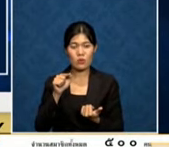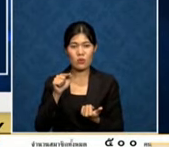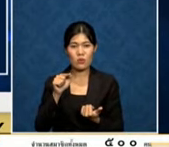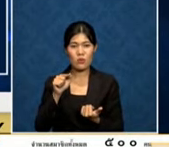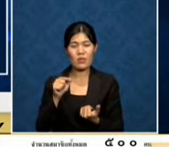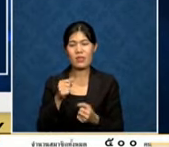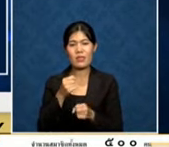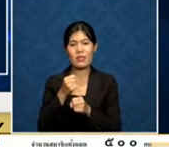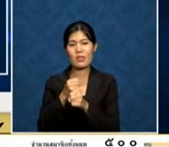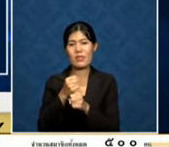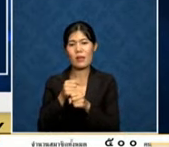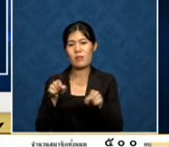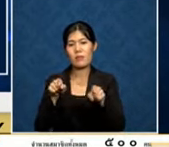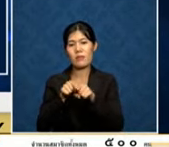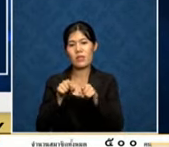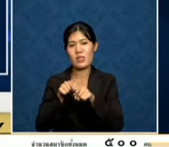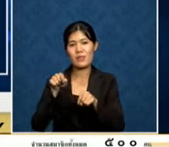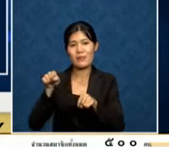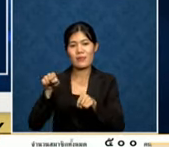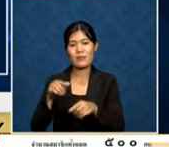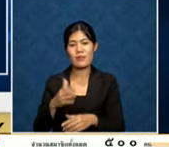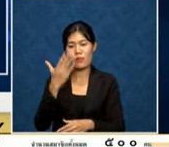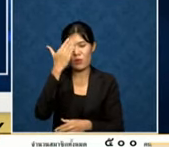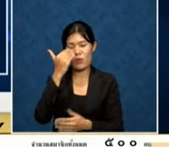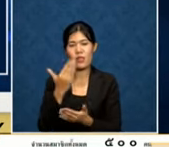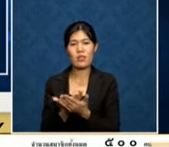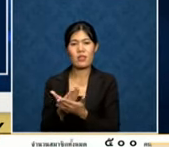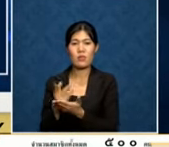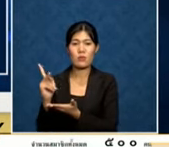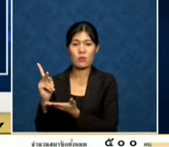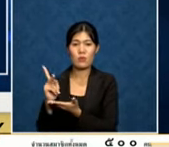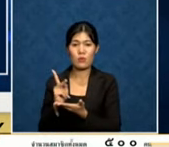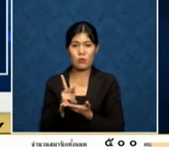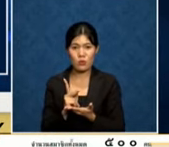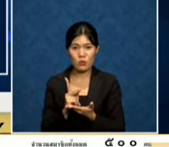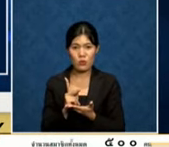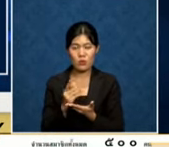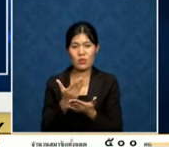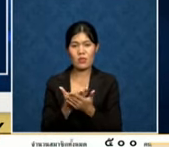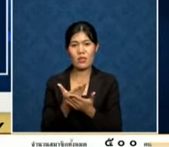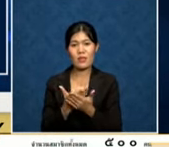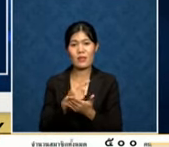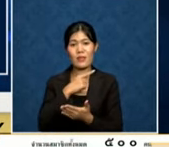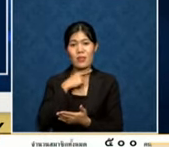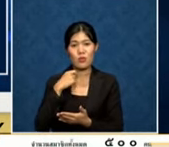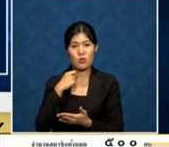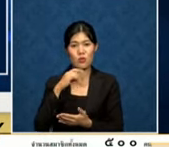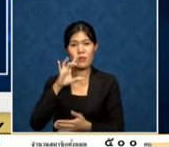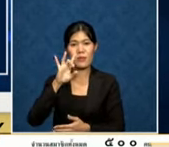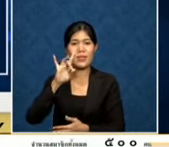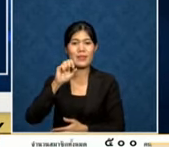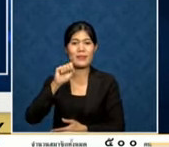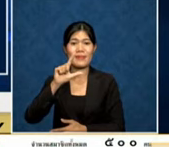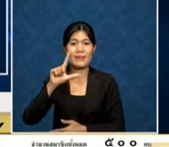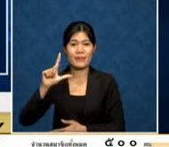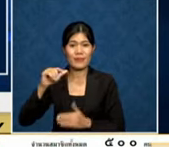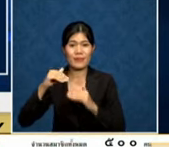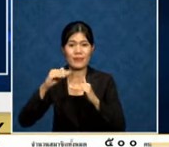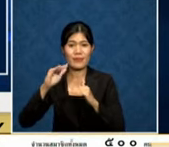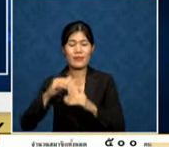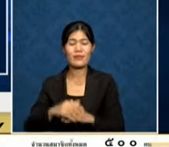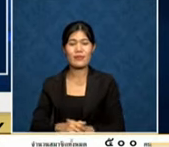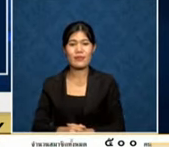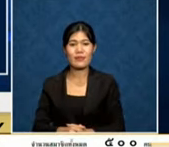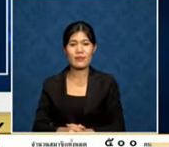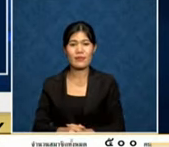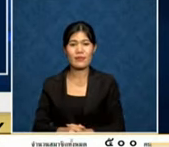เองเพราะท่านได้กู้ชดเชยขาดดุลงบประมาณ0นถึง 800,000กว่าล้านดังนั้นผม